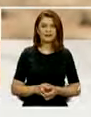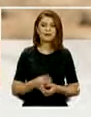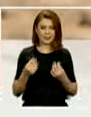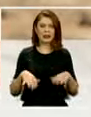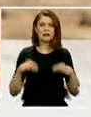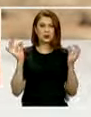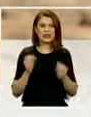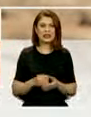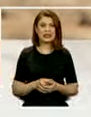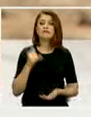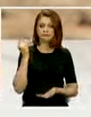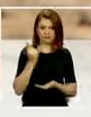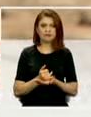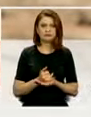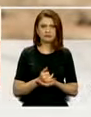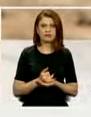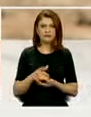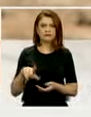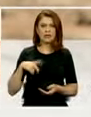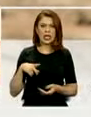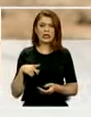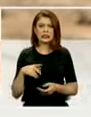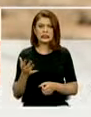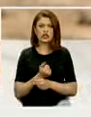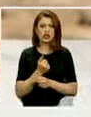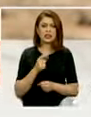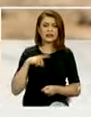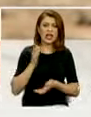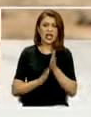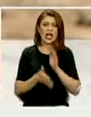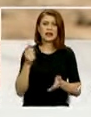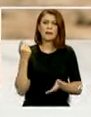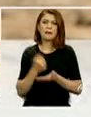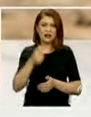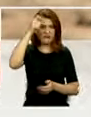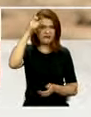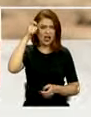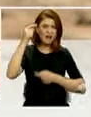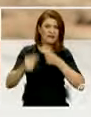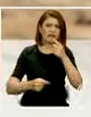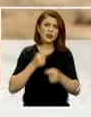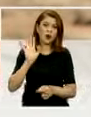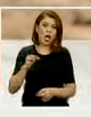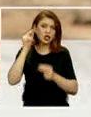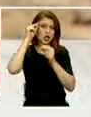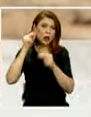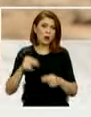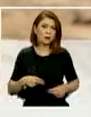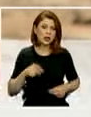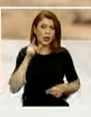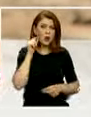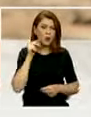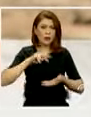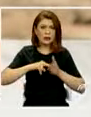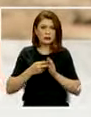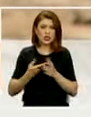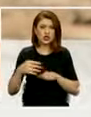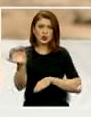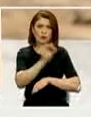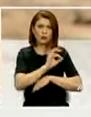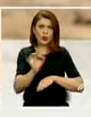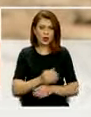Am găsit tuturor, într-adevăr, există posibilitatea să fie gata până vara viitoare, cel puțin așa ne-au spus cei care se ocupă de acest